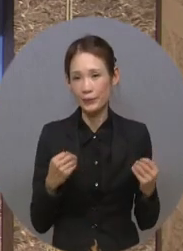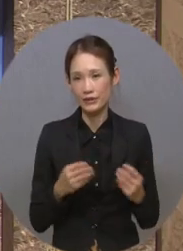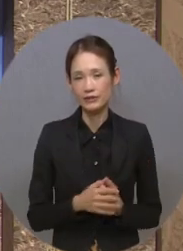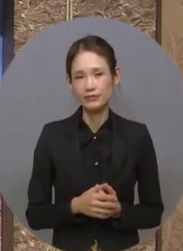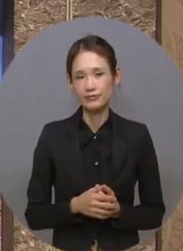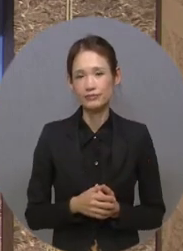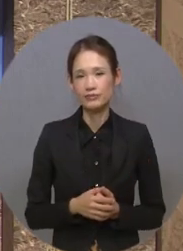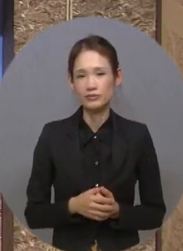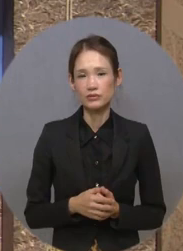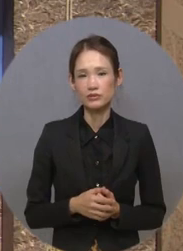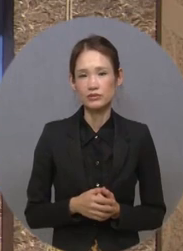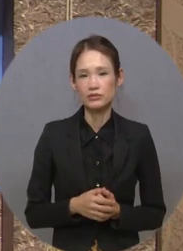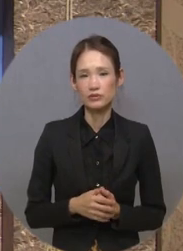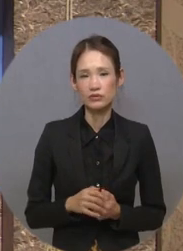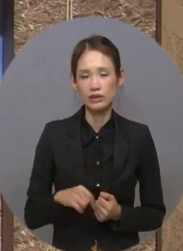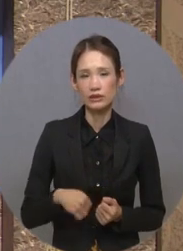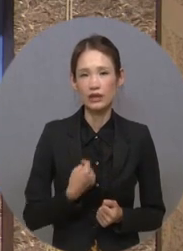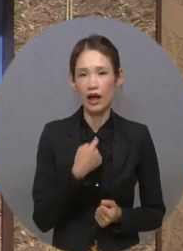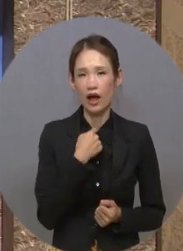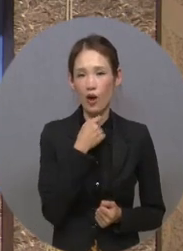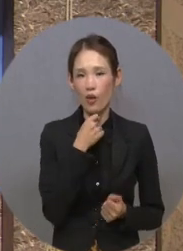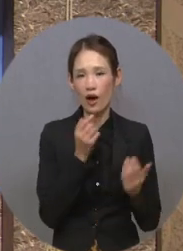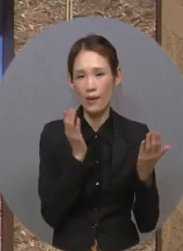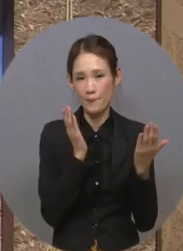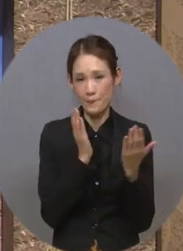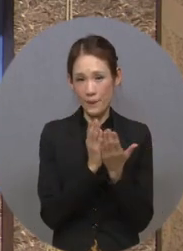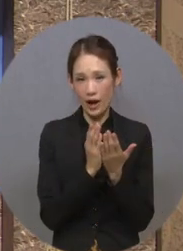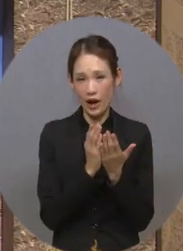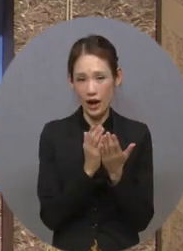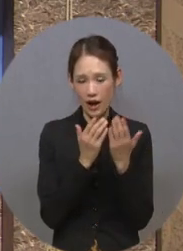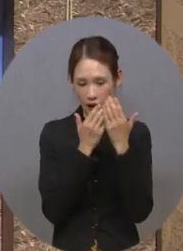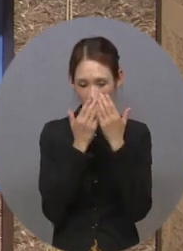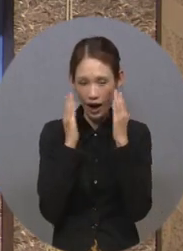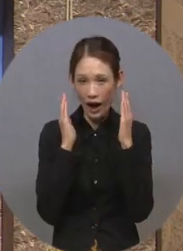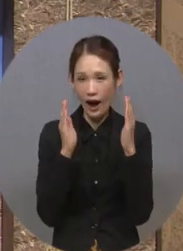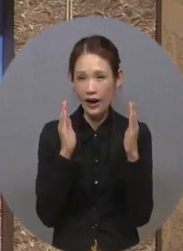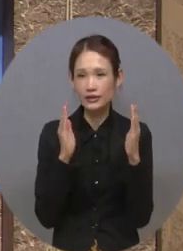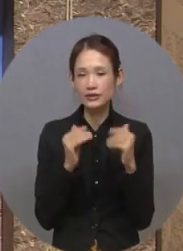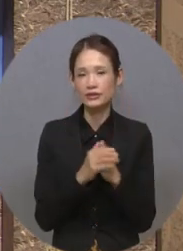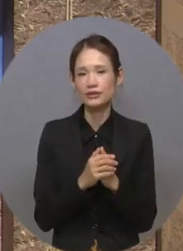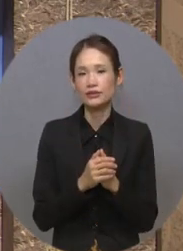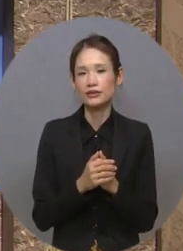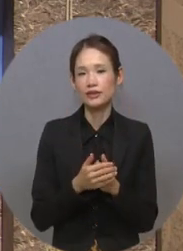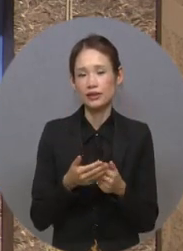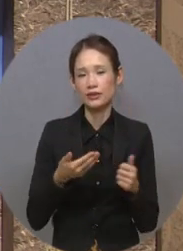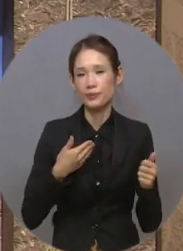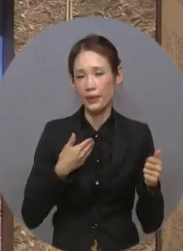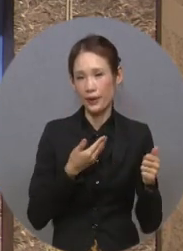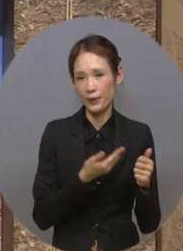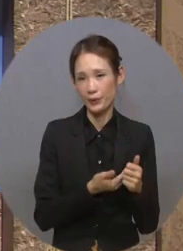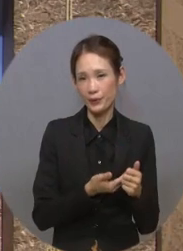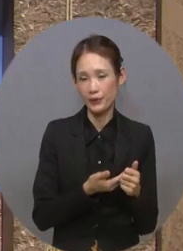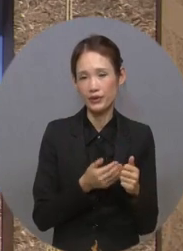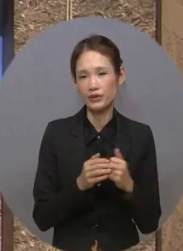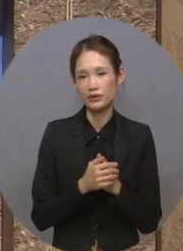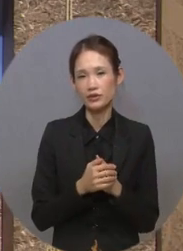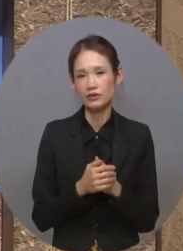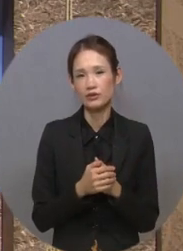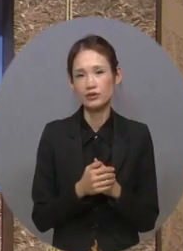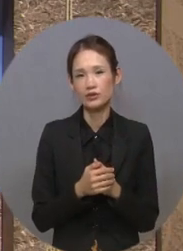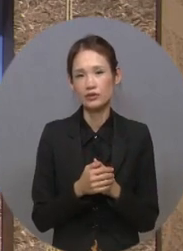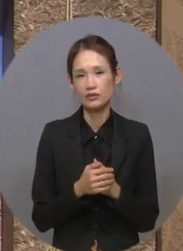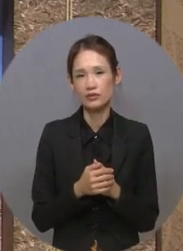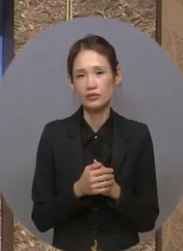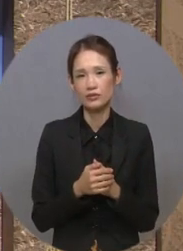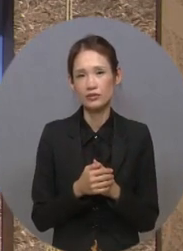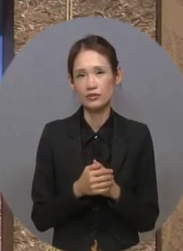것 그래서 같아요. 그래서 자기 적성에 맞는 네. 그런 학습을 받을 수 있게끔 아. 그걸 해줌으로써